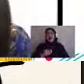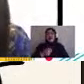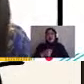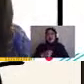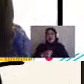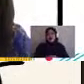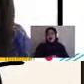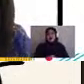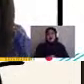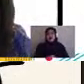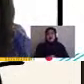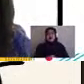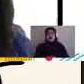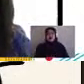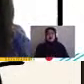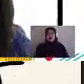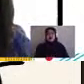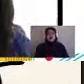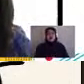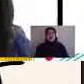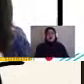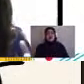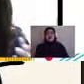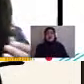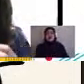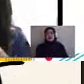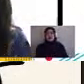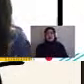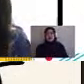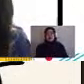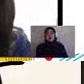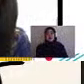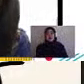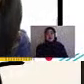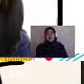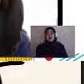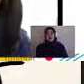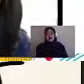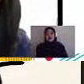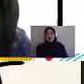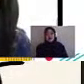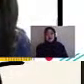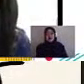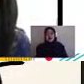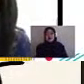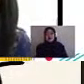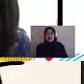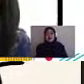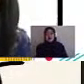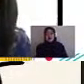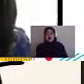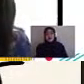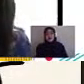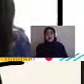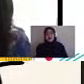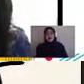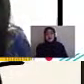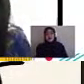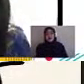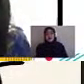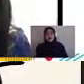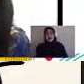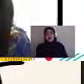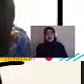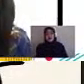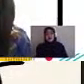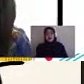seluler. Nah, gunakan kemudian situs-situs yang digembok. Nah, kalau kita tidak ada aplikasinya gitu ya, kita mau bertransaksi